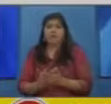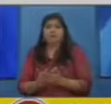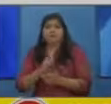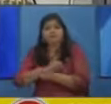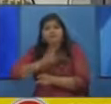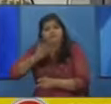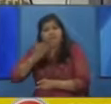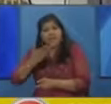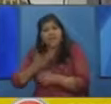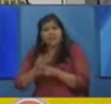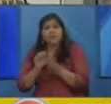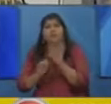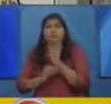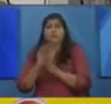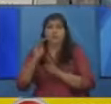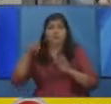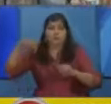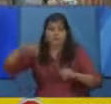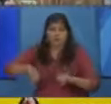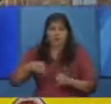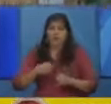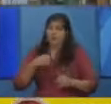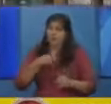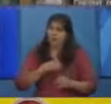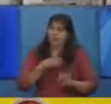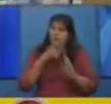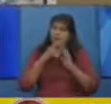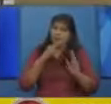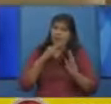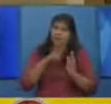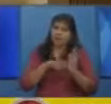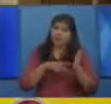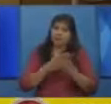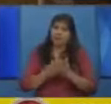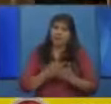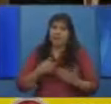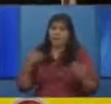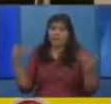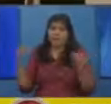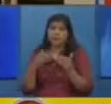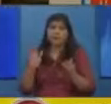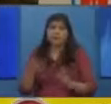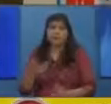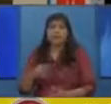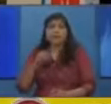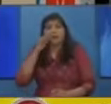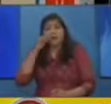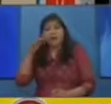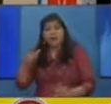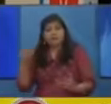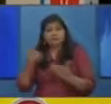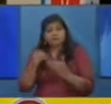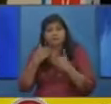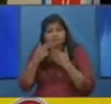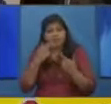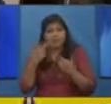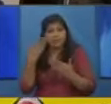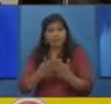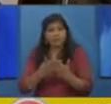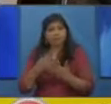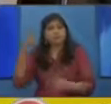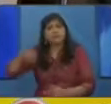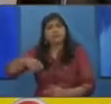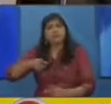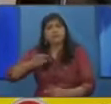ग्रोइंग। आज मन की बात में मैं आपका परिचय एक ऐसे व्यक्ति से कराऊंगा जिसमें